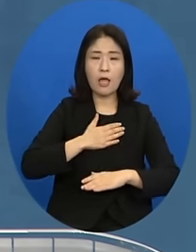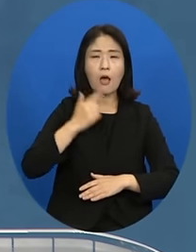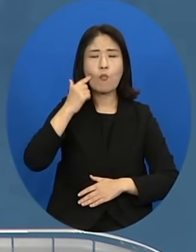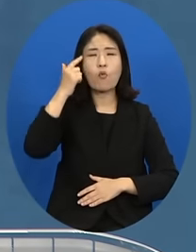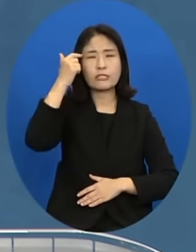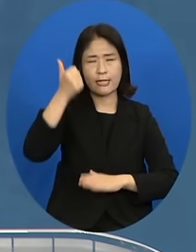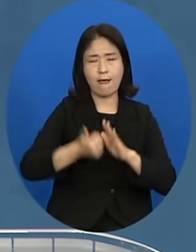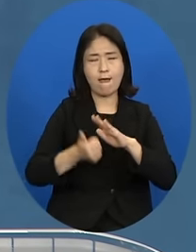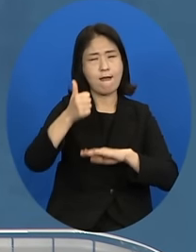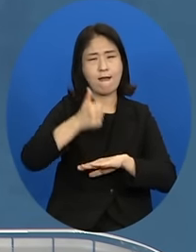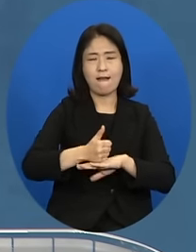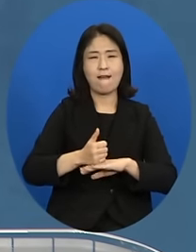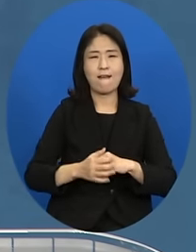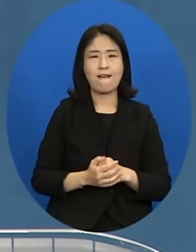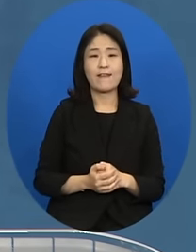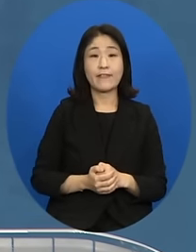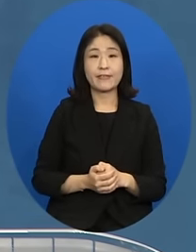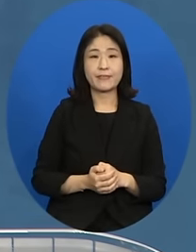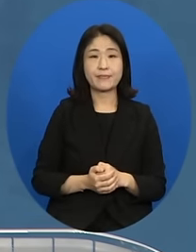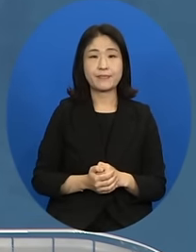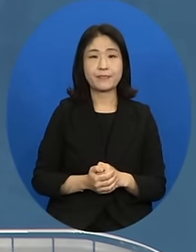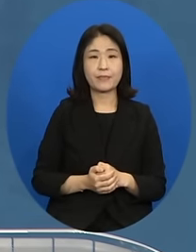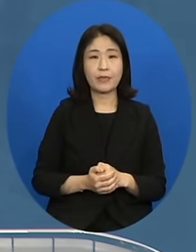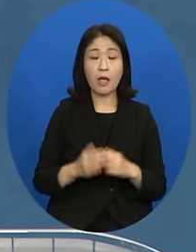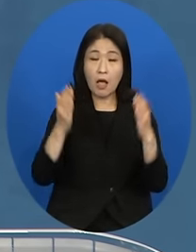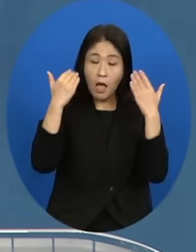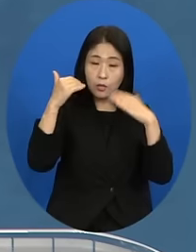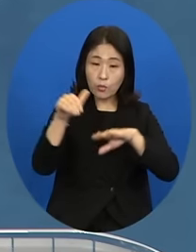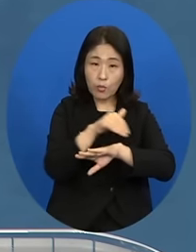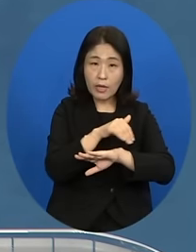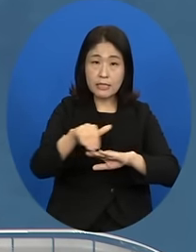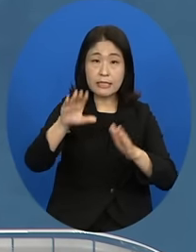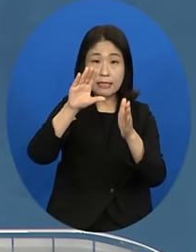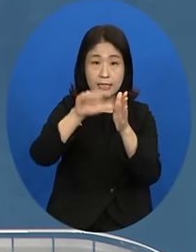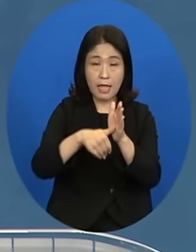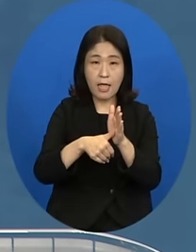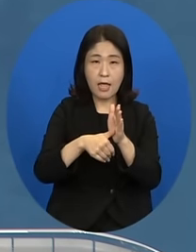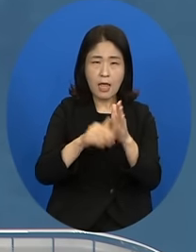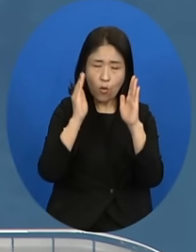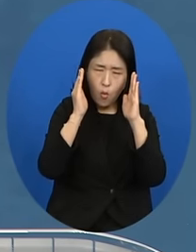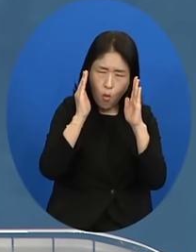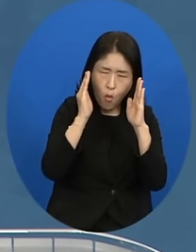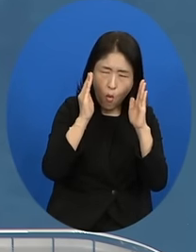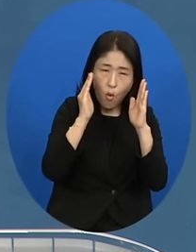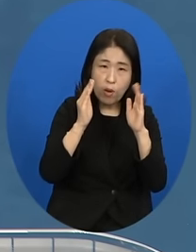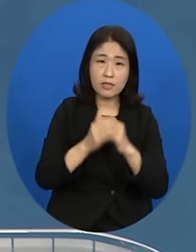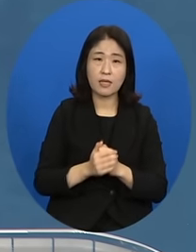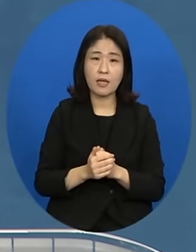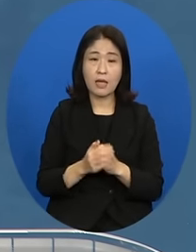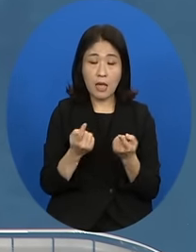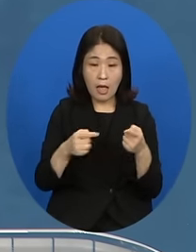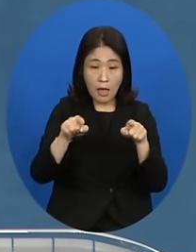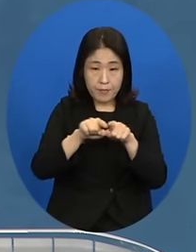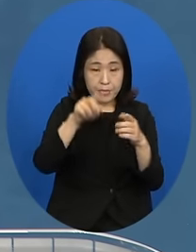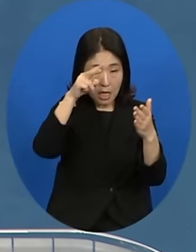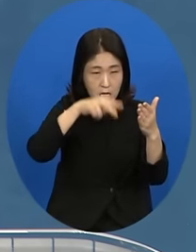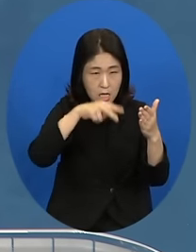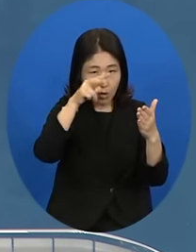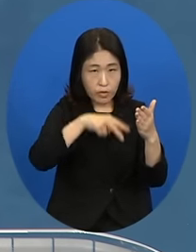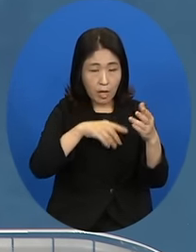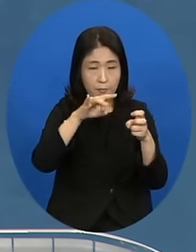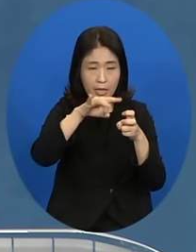섰습니다. 제가 신학교 다닐 때 수업을 들으면서 오늘 우리가 함께 읽었었던